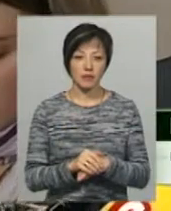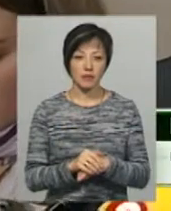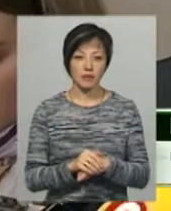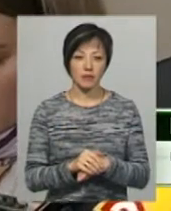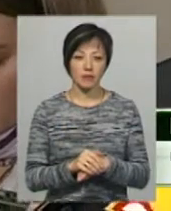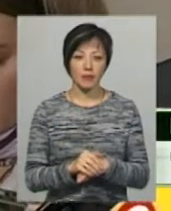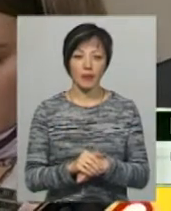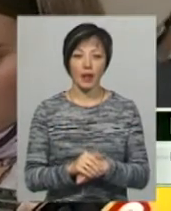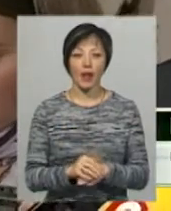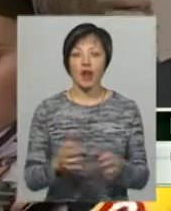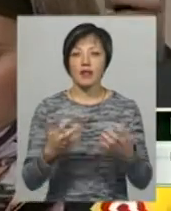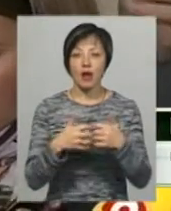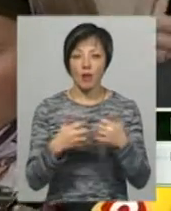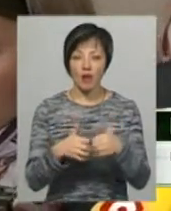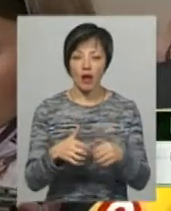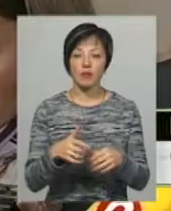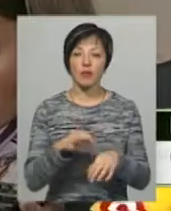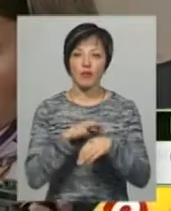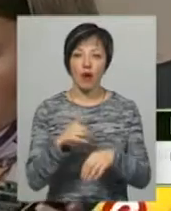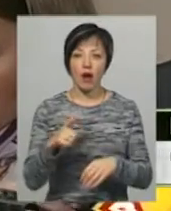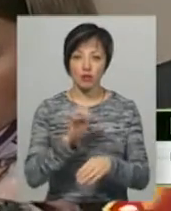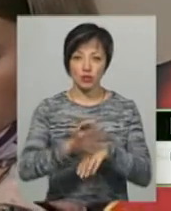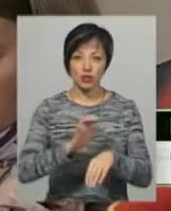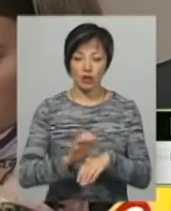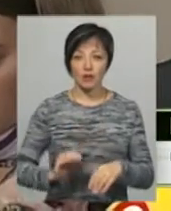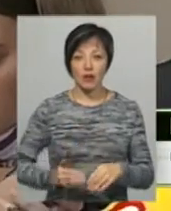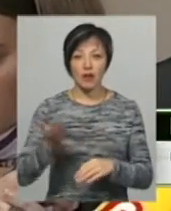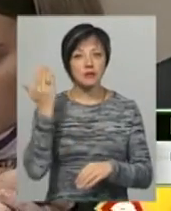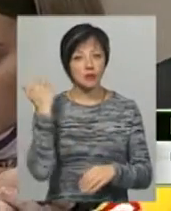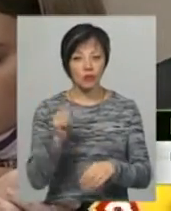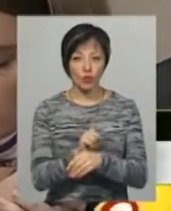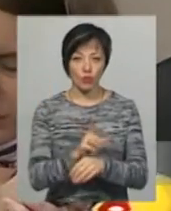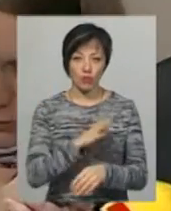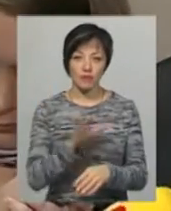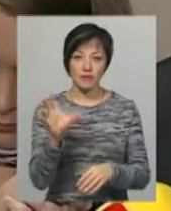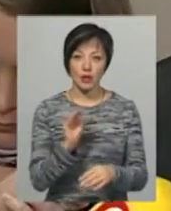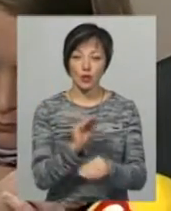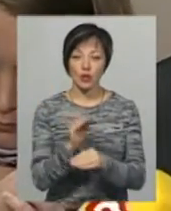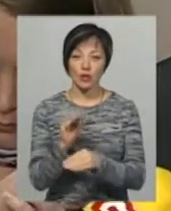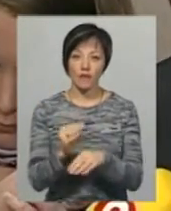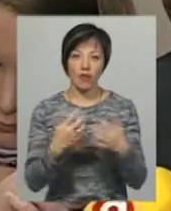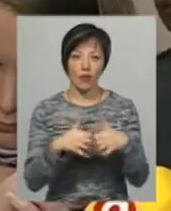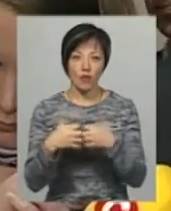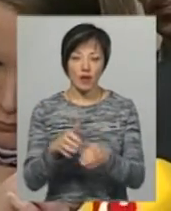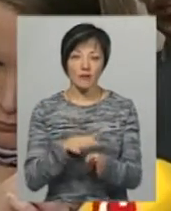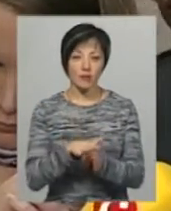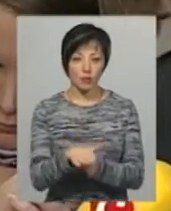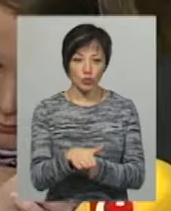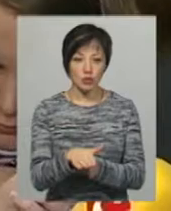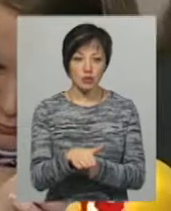проводили газопостачальні компанії, на сьогоднішній день повинні проводити з тих норм, які були. Тобто ці всі додаткові нарахування, які